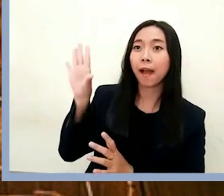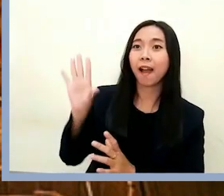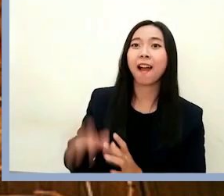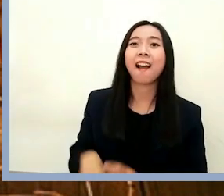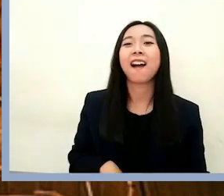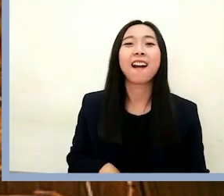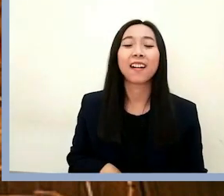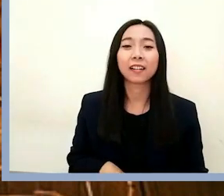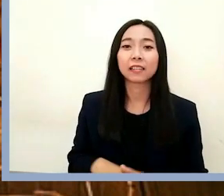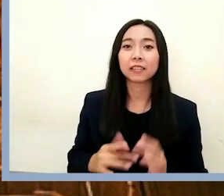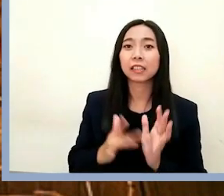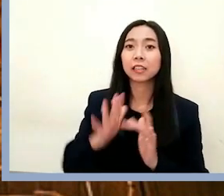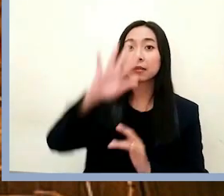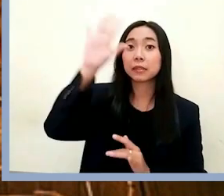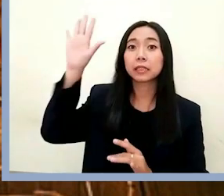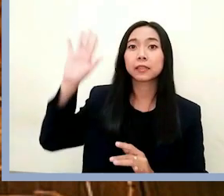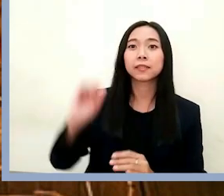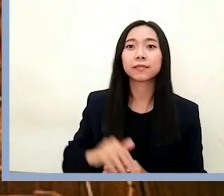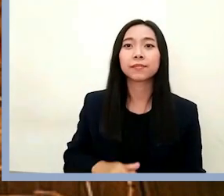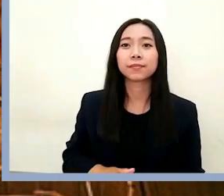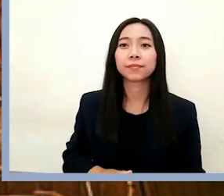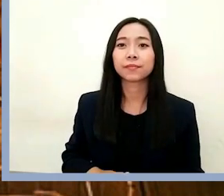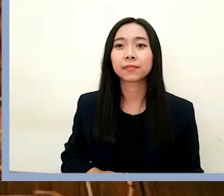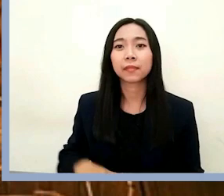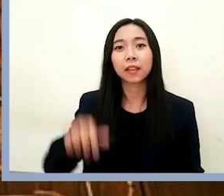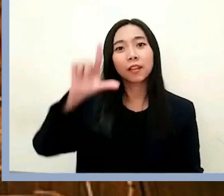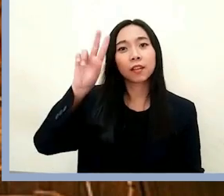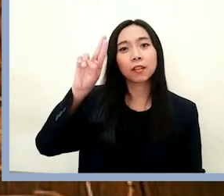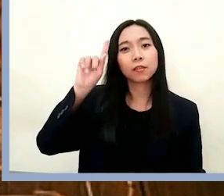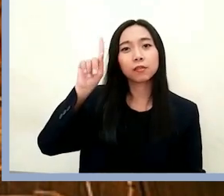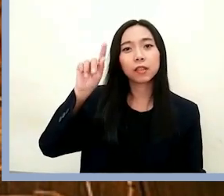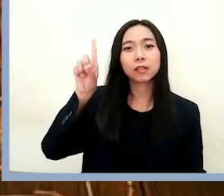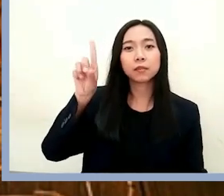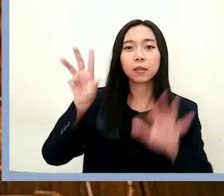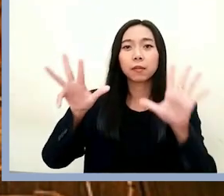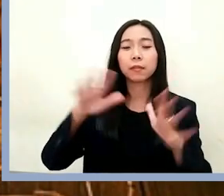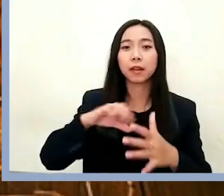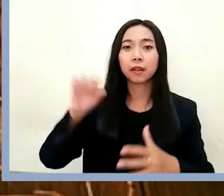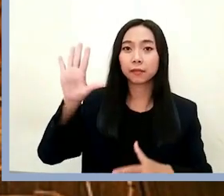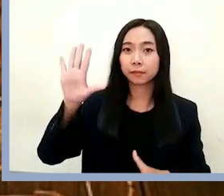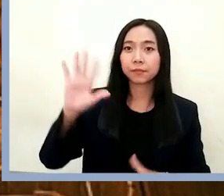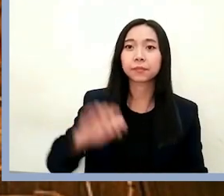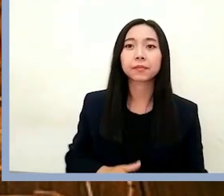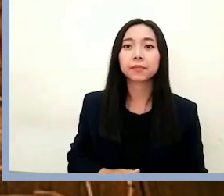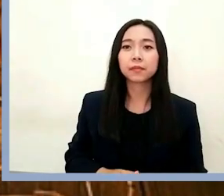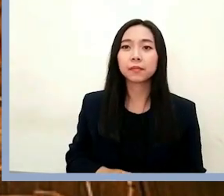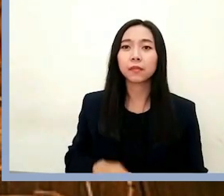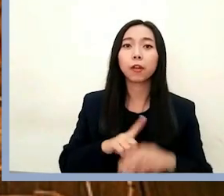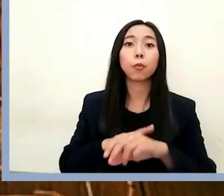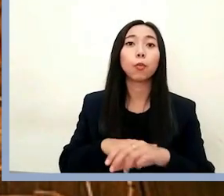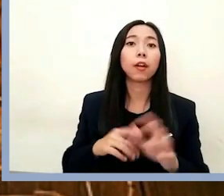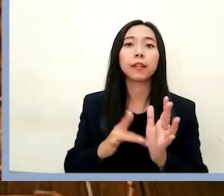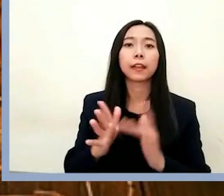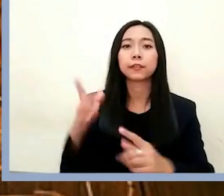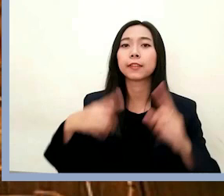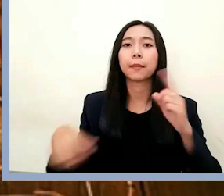ramah kalau kita membaca di dalam Lukas 19 ayat 5 menyatakan ketika Yesus sampai ke